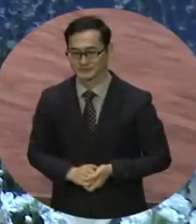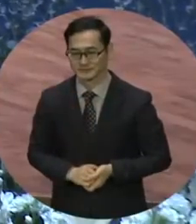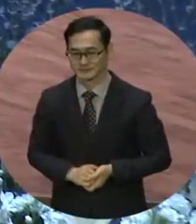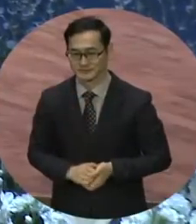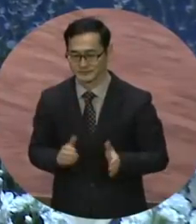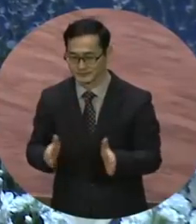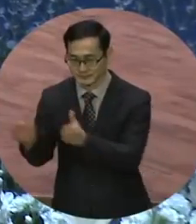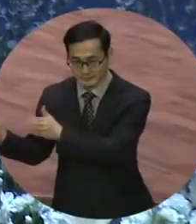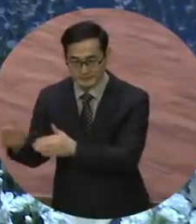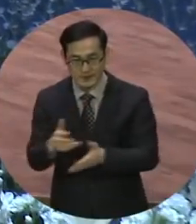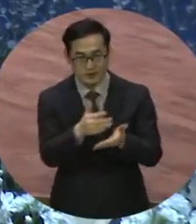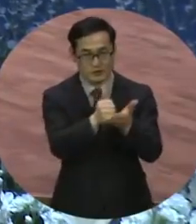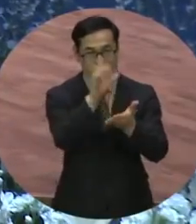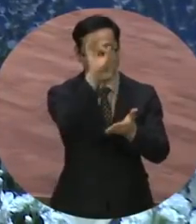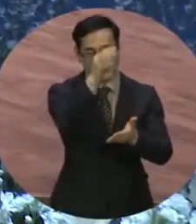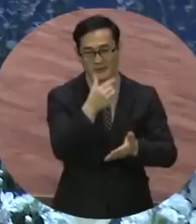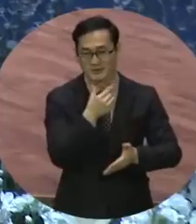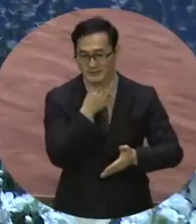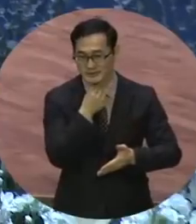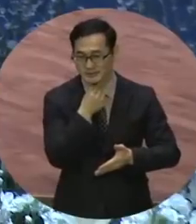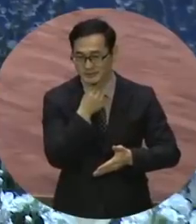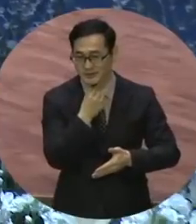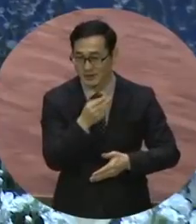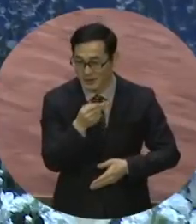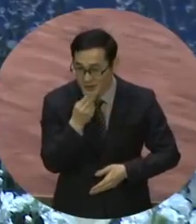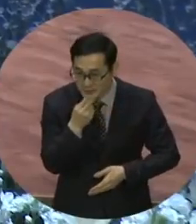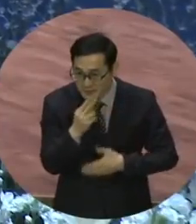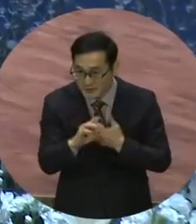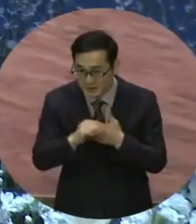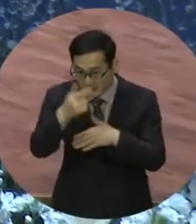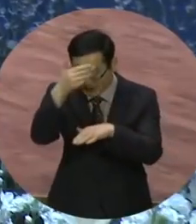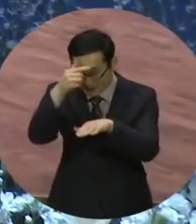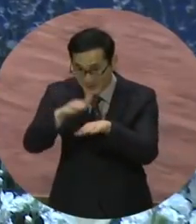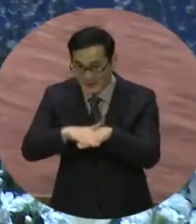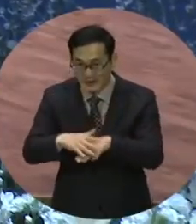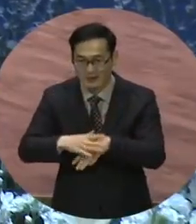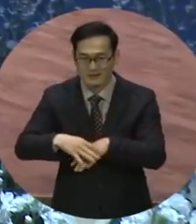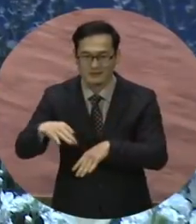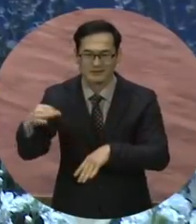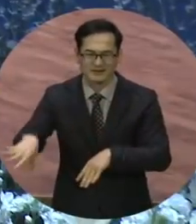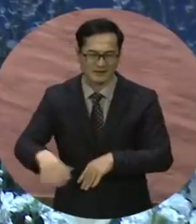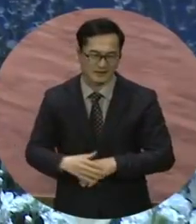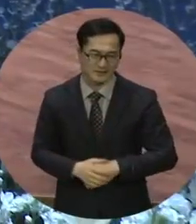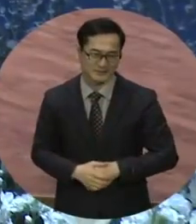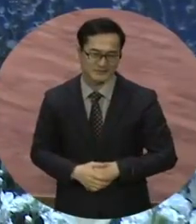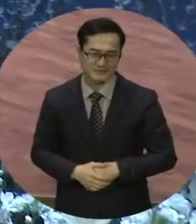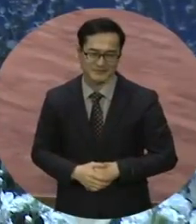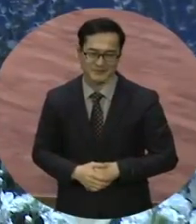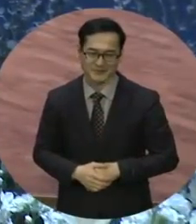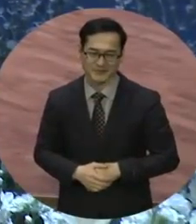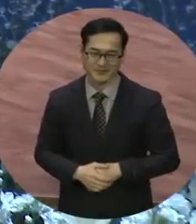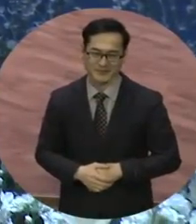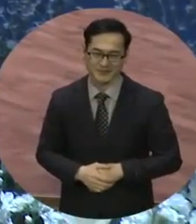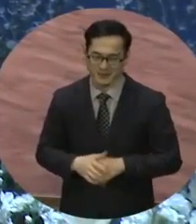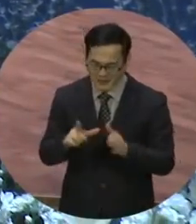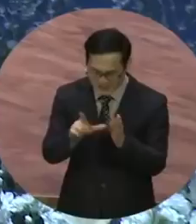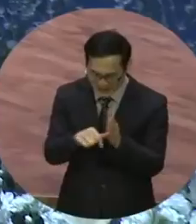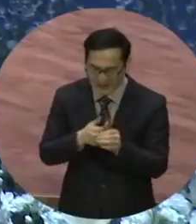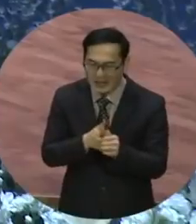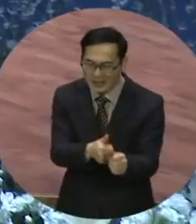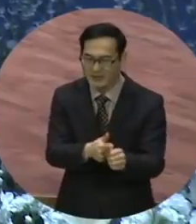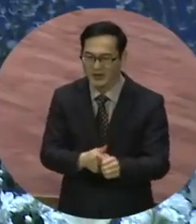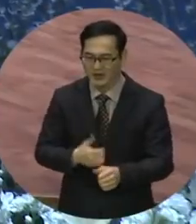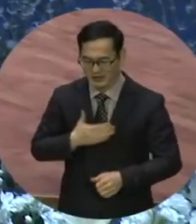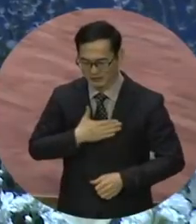보고 싶어하는 마음이 없으면 예배에 소홀하지요. 그 시간 나면 가고 안 나면 안 가고